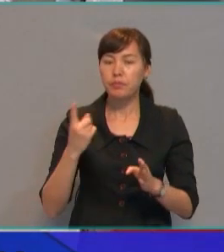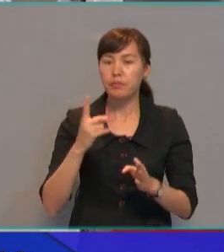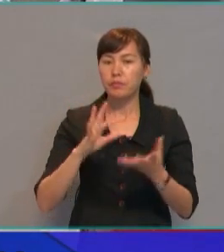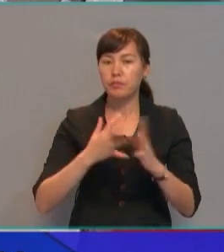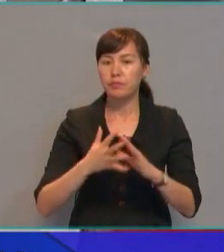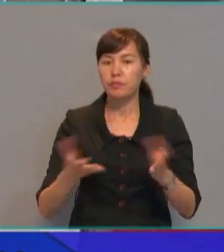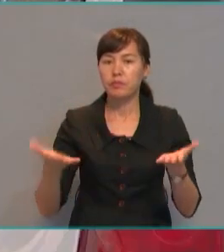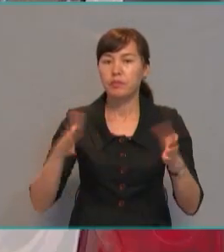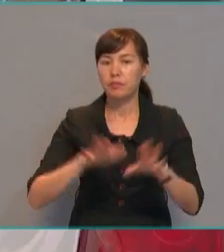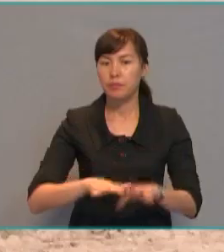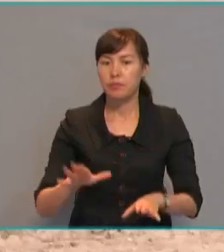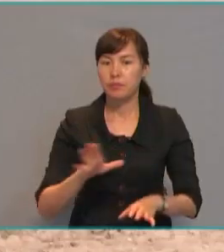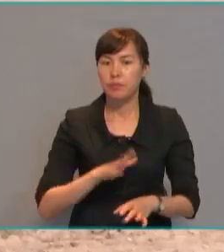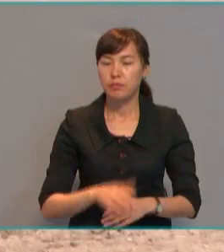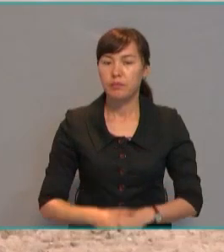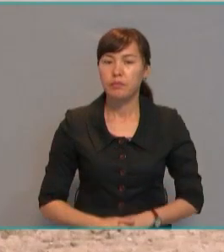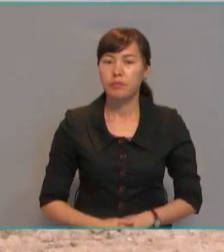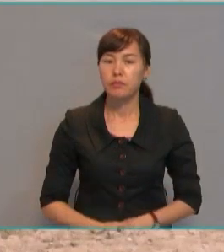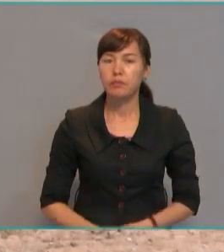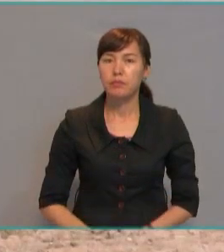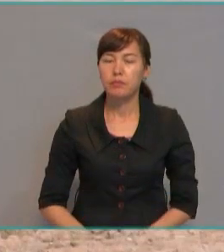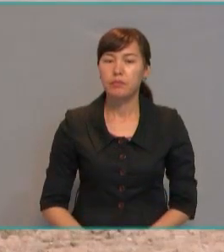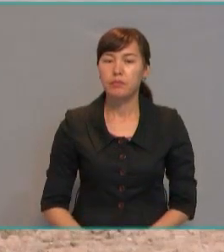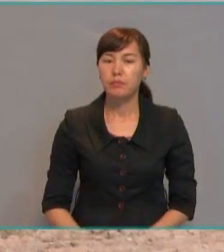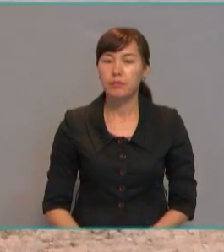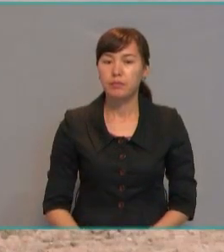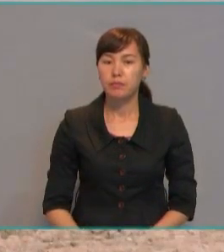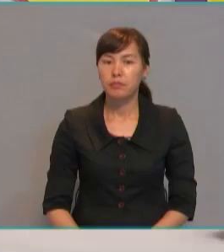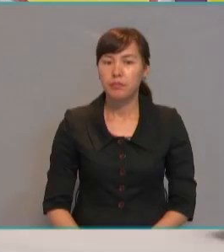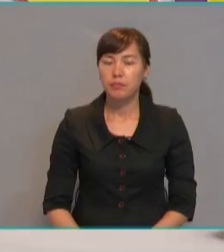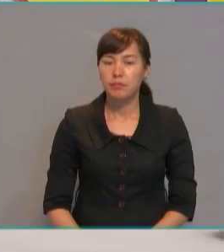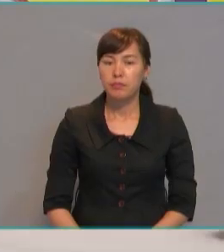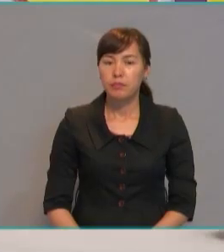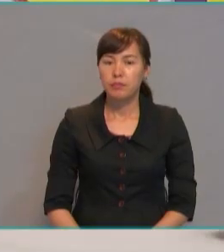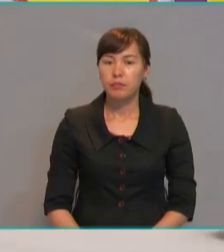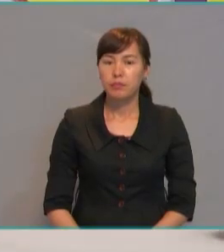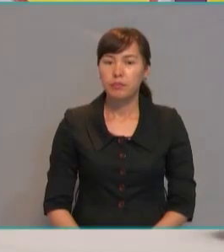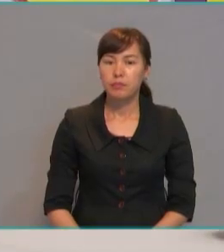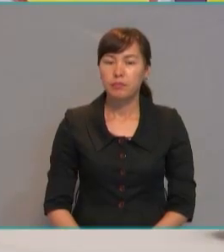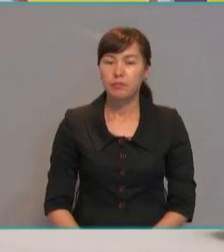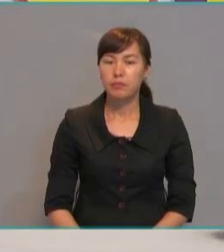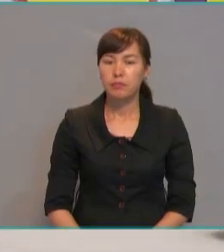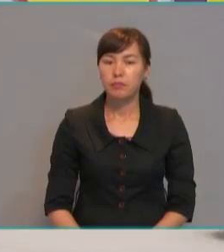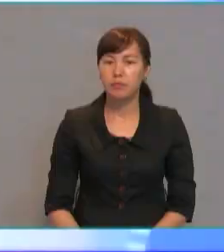елді мекен карантинге жабылған. Перизат Ортай, Талғат Елеубеков, Нұрлан Алтынбеков, жаңалықтар.